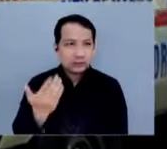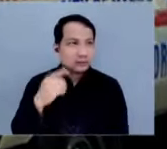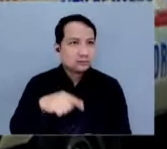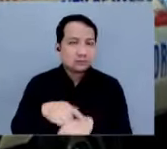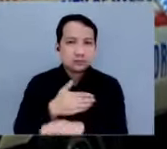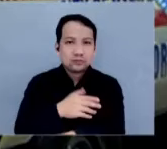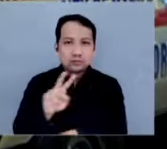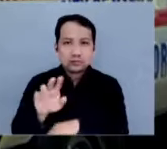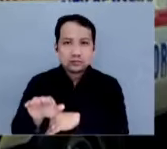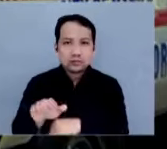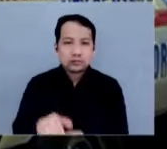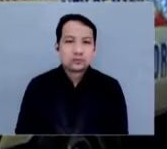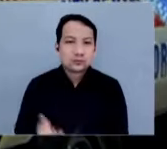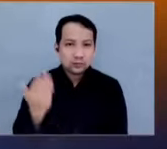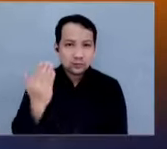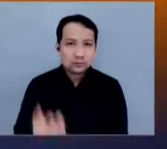araw.